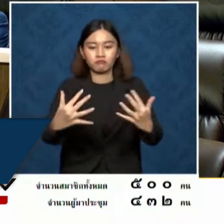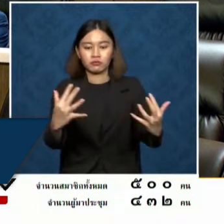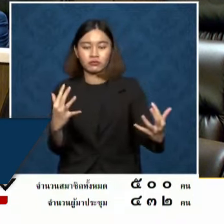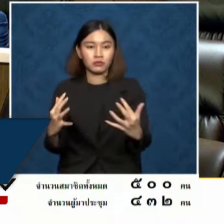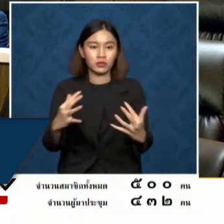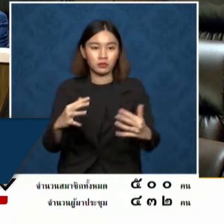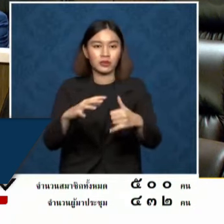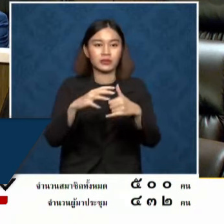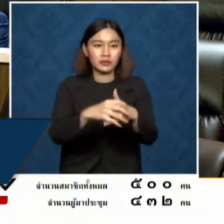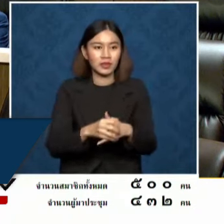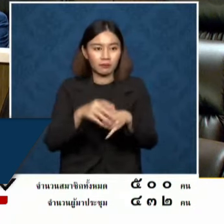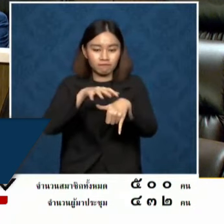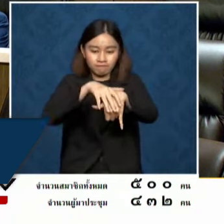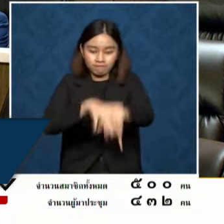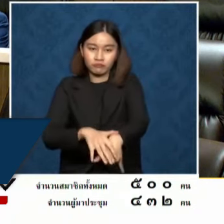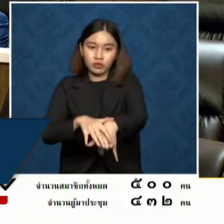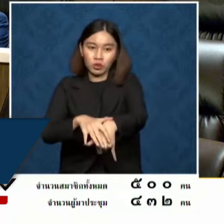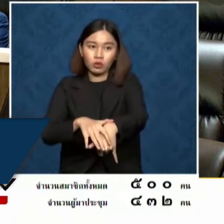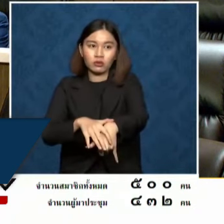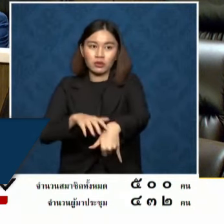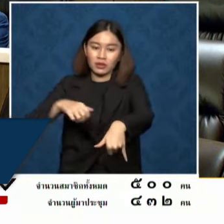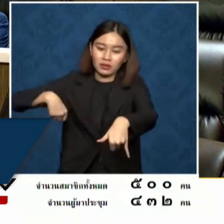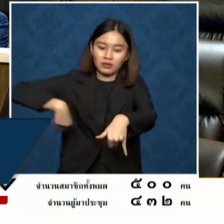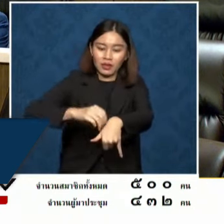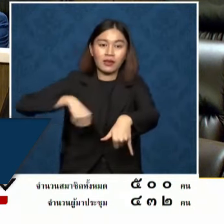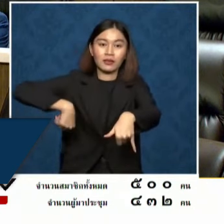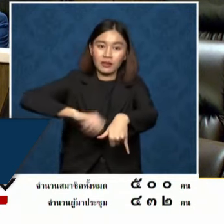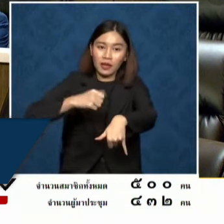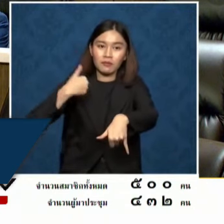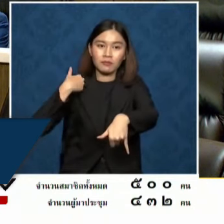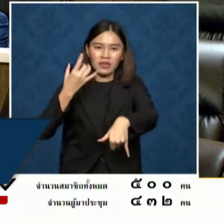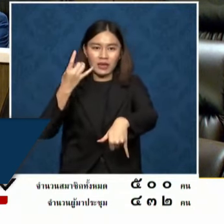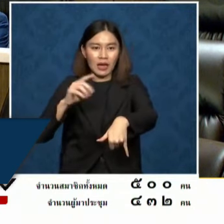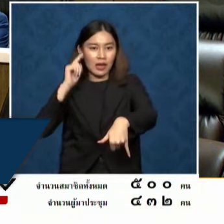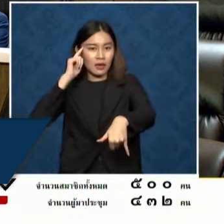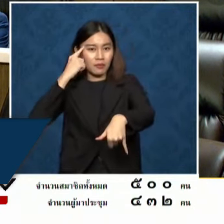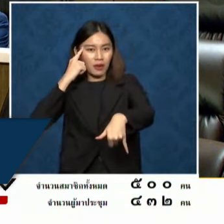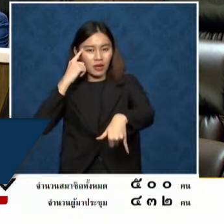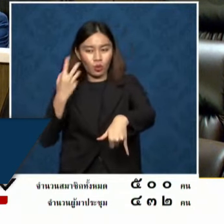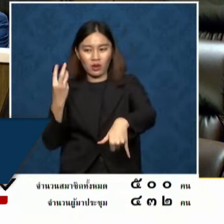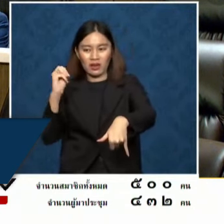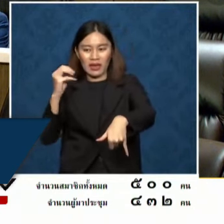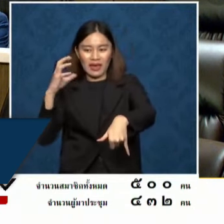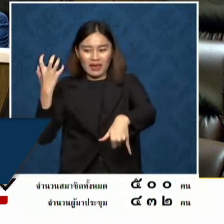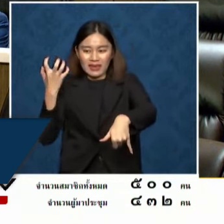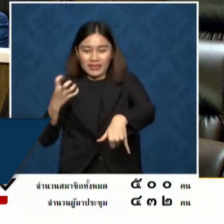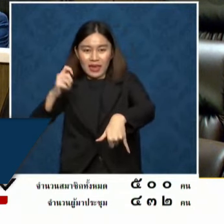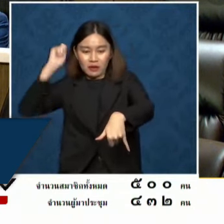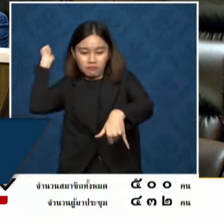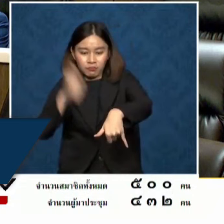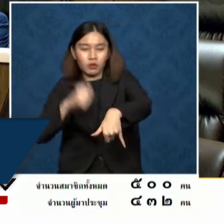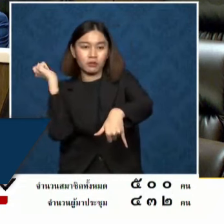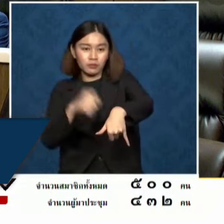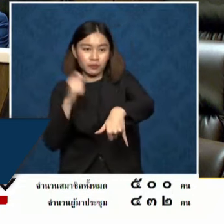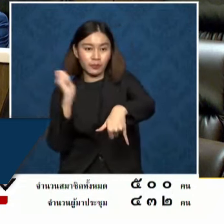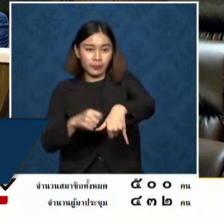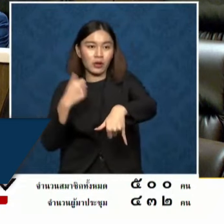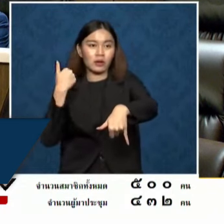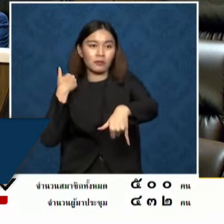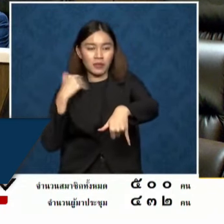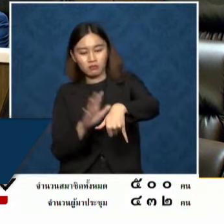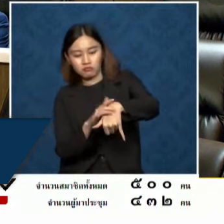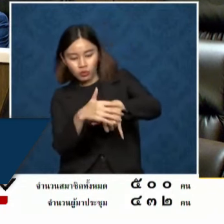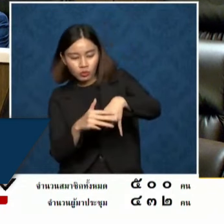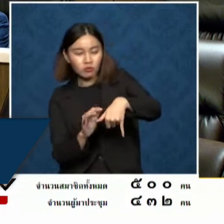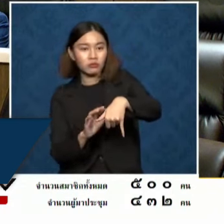หลังจับเขากดลงไปที่พื้นถูกเตะและใช้อะไรไม่รู้นะครับที่เป็นของแข็งคล้ายกระบองทุบตีเขาค้นตัวเขาไป